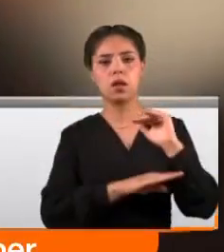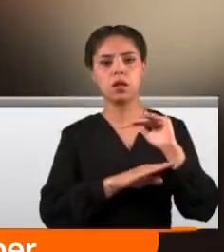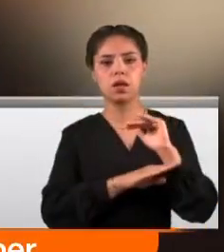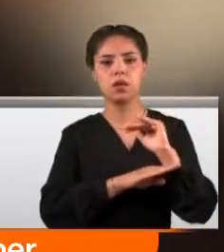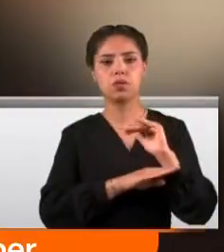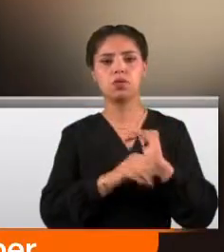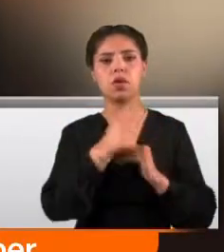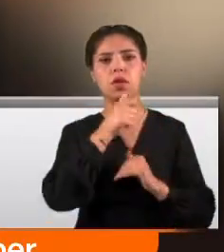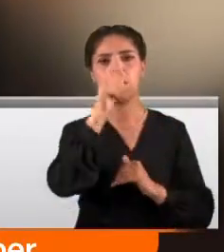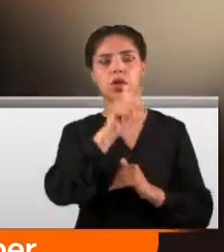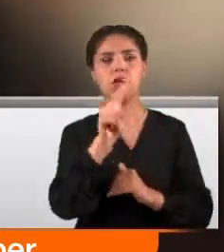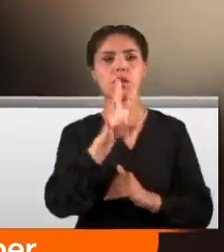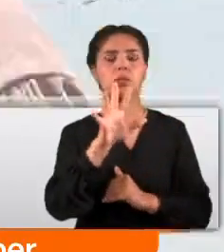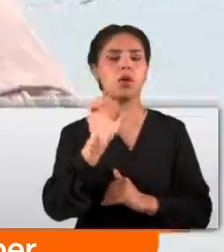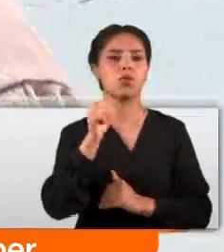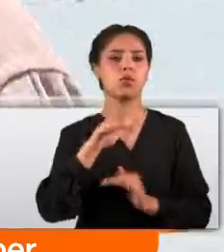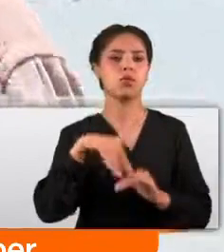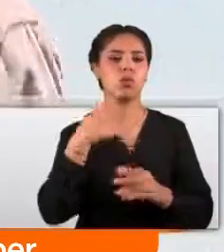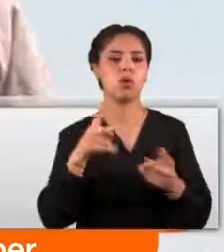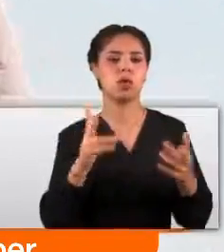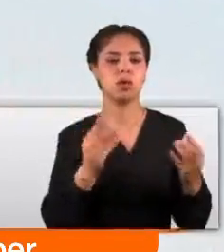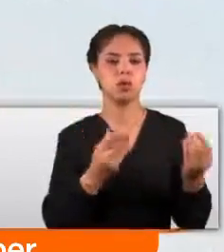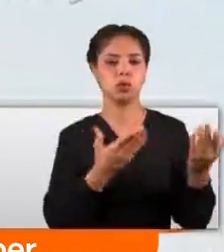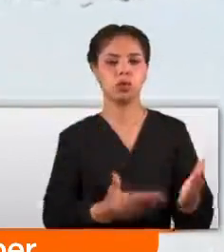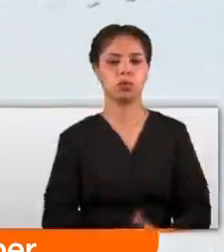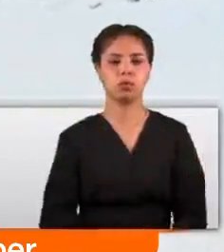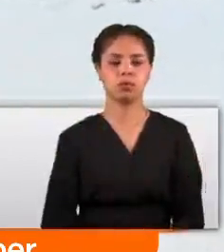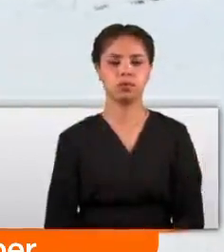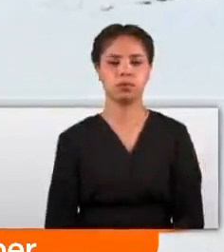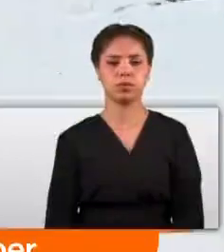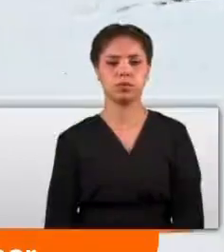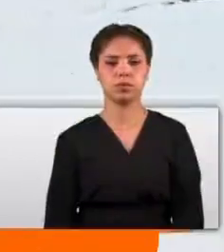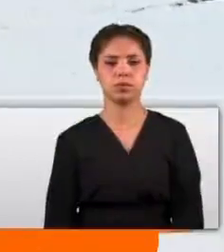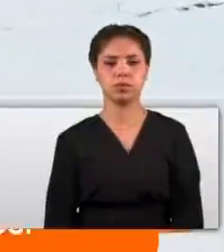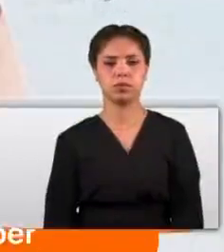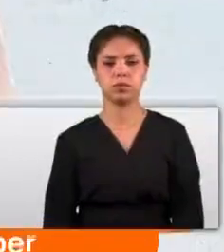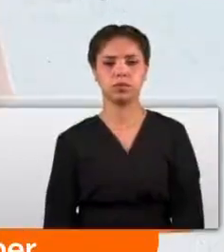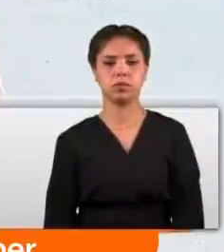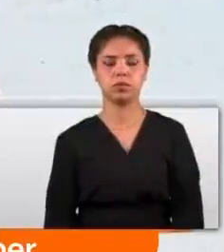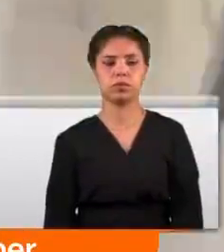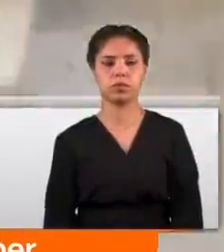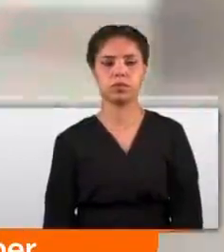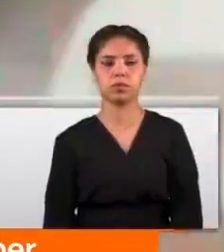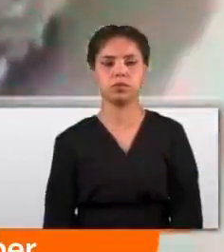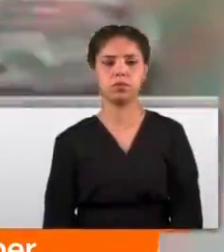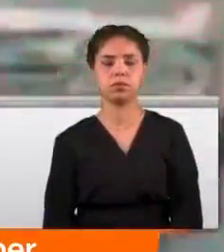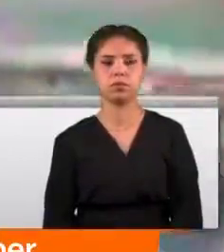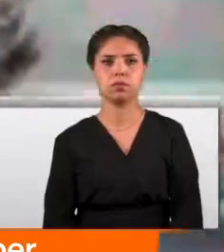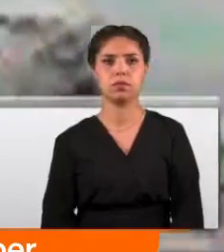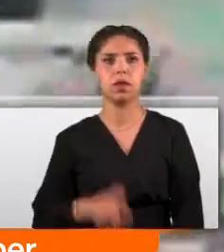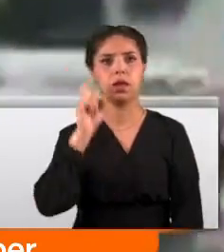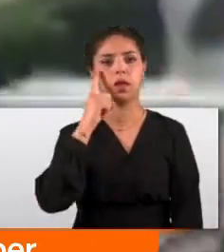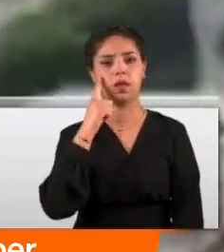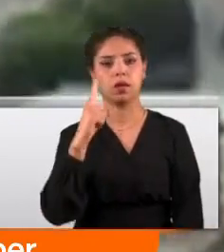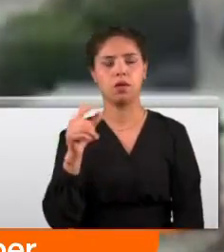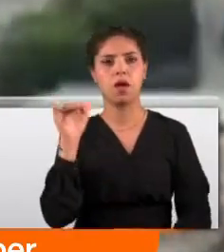gurbetçi 25 gün sonra tahliye edildi. Kazayı yapan adam 15-20 gün yattı, tahliye ettiler. Üstelik iddiaya